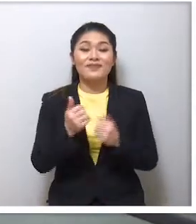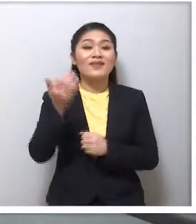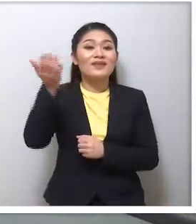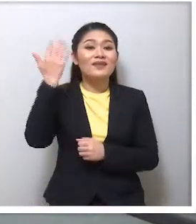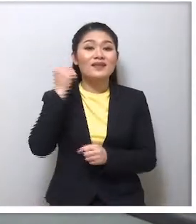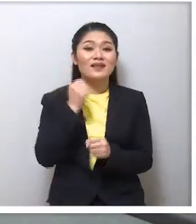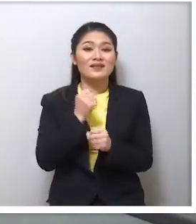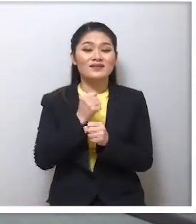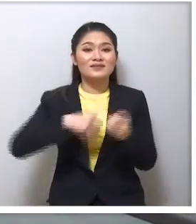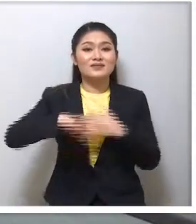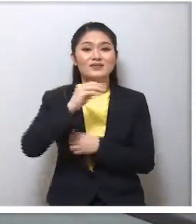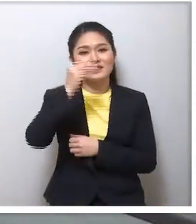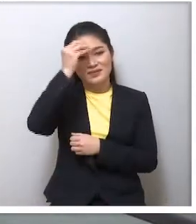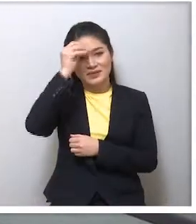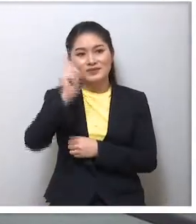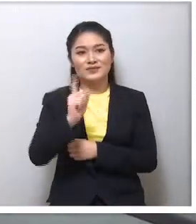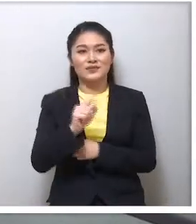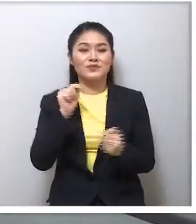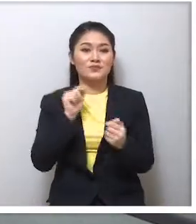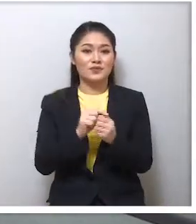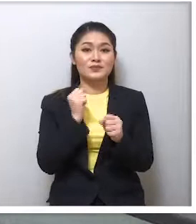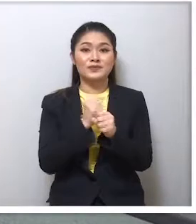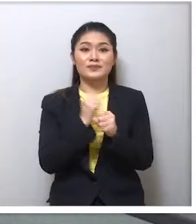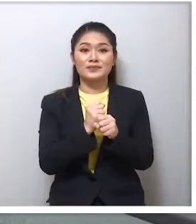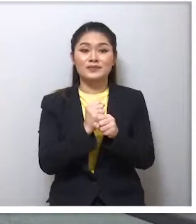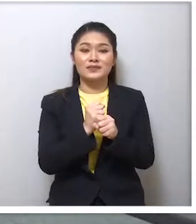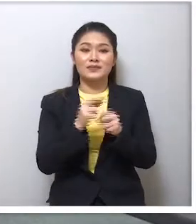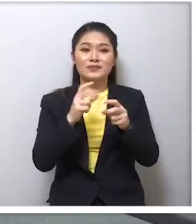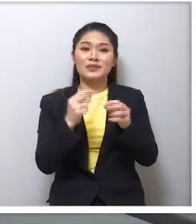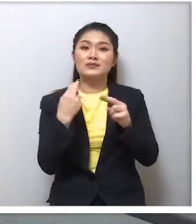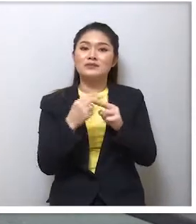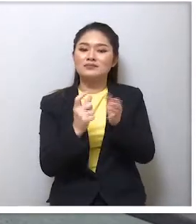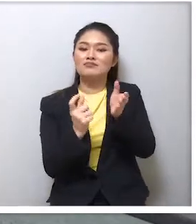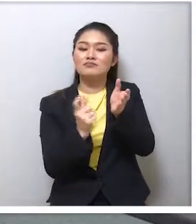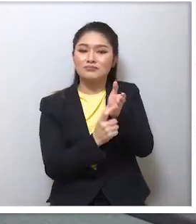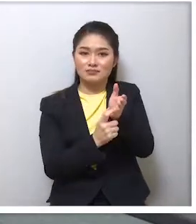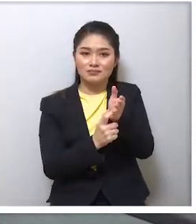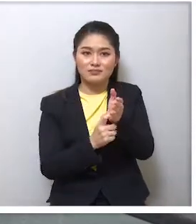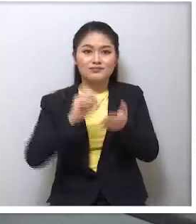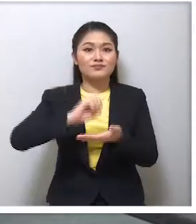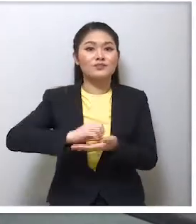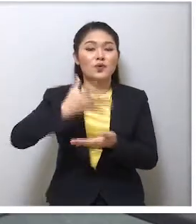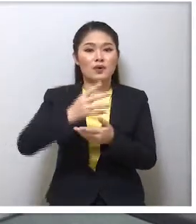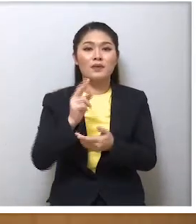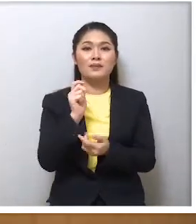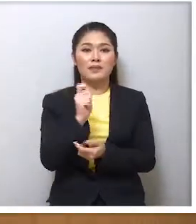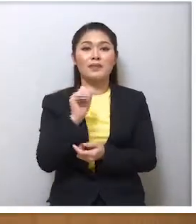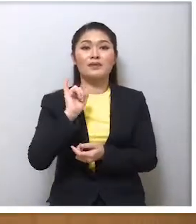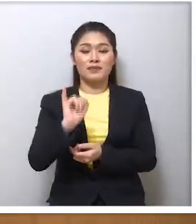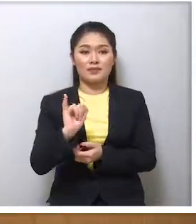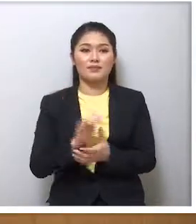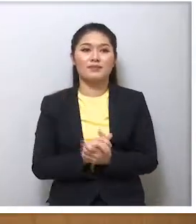ังจากครั้งที่แล้วเนี่ยเราได้เรียนรู้เกี่ยวกับการทำโลโก้นะครับจากโปรแกรม Illustrator โดยใช้เส้นเวกเตอร์จ